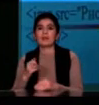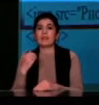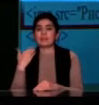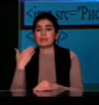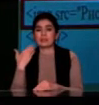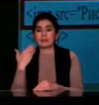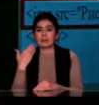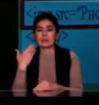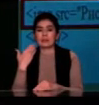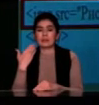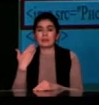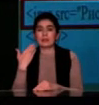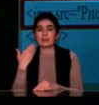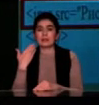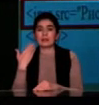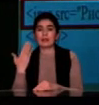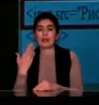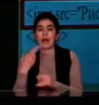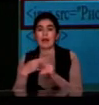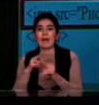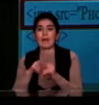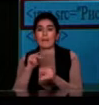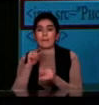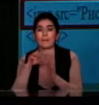образом, если мы добавляем left,